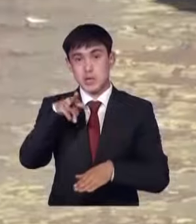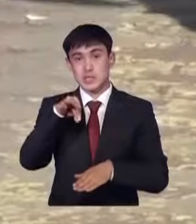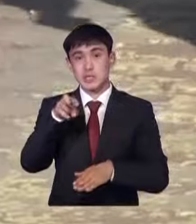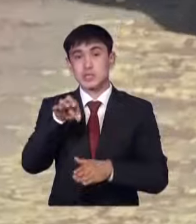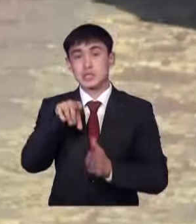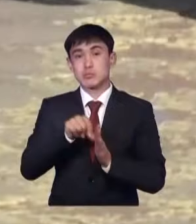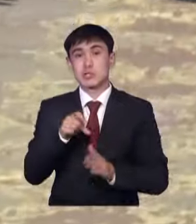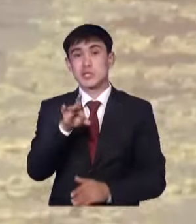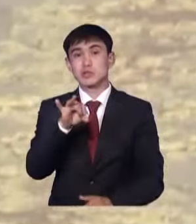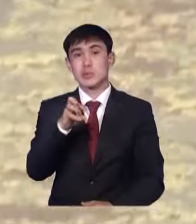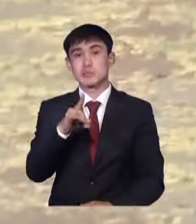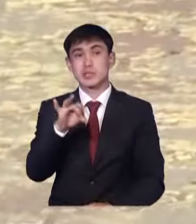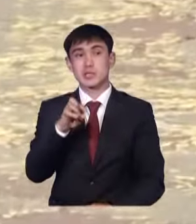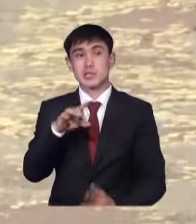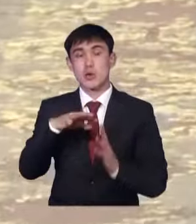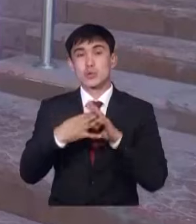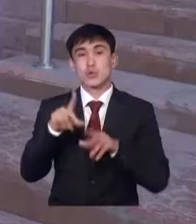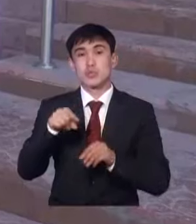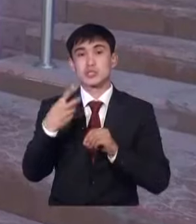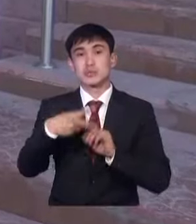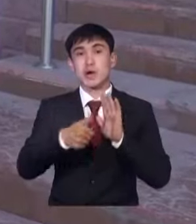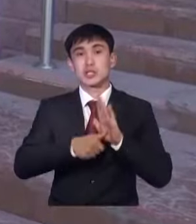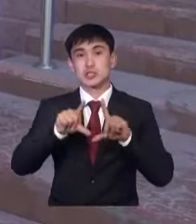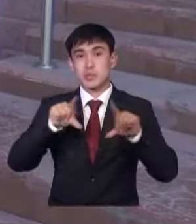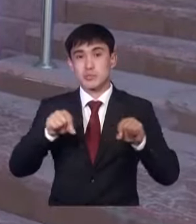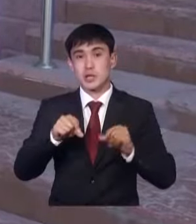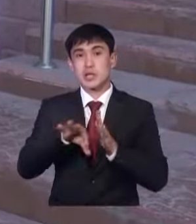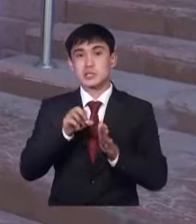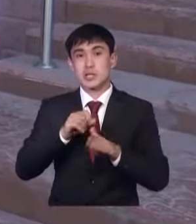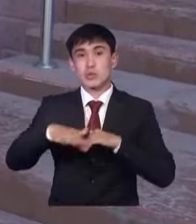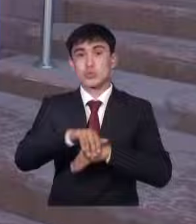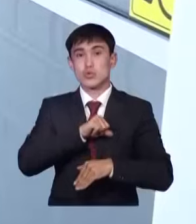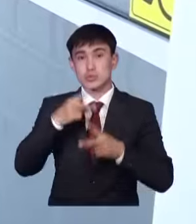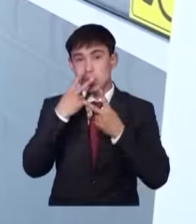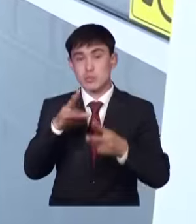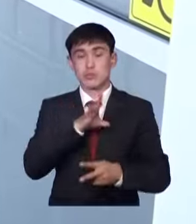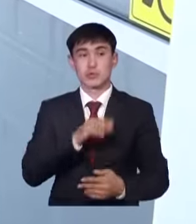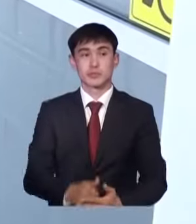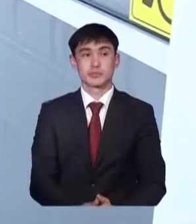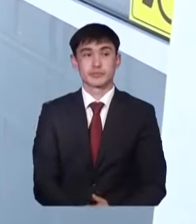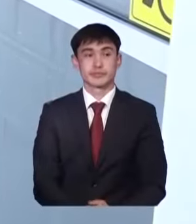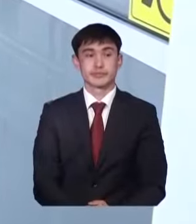Елдос Байлышбаев еркін ауылындағы нөмірі 26-ші орта мектебіндегі сайлау алаңын өзі аралап көрді.